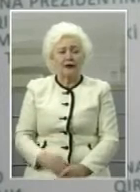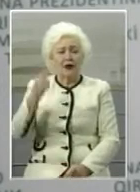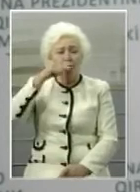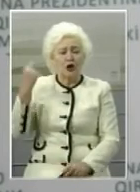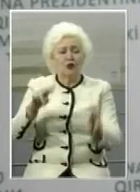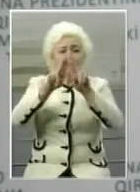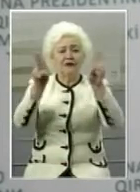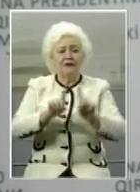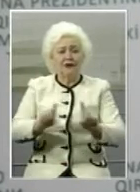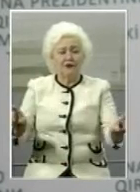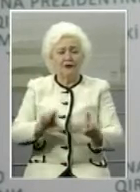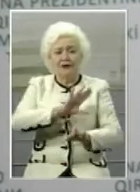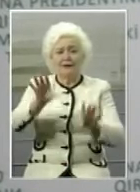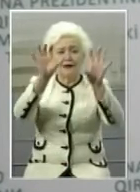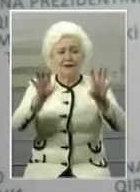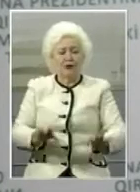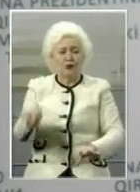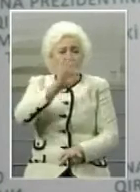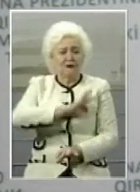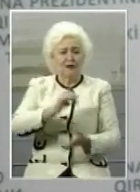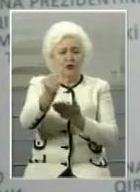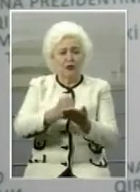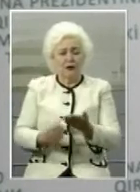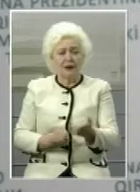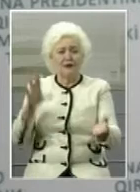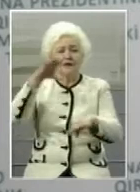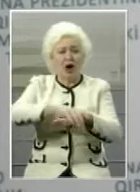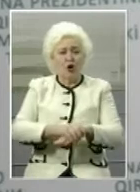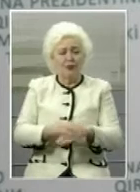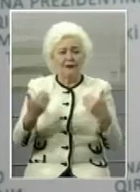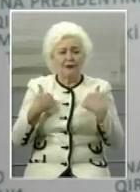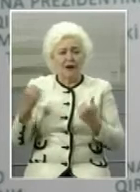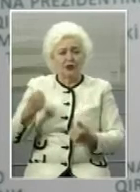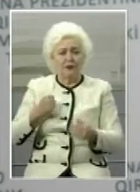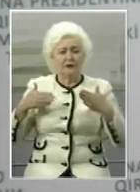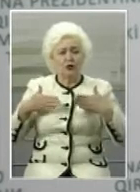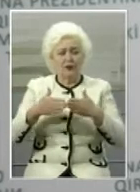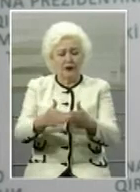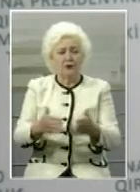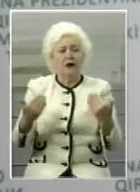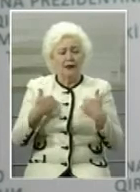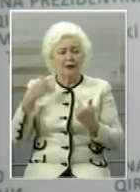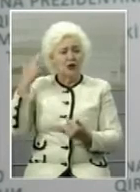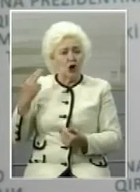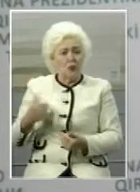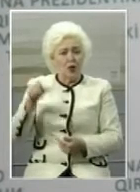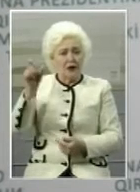Російська Федерація незаконно застосувала зброю та захопила наші військові кораблі та наших